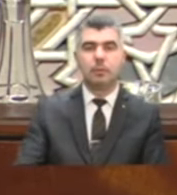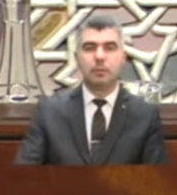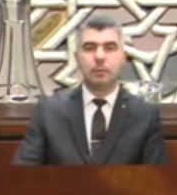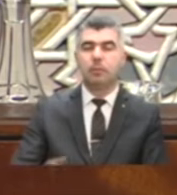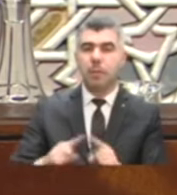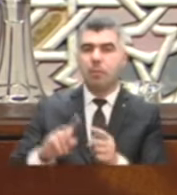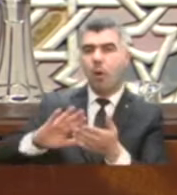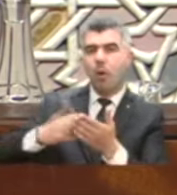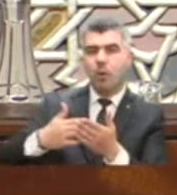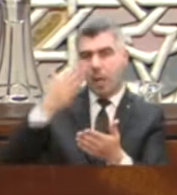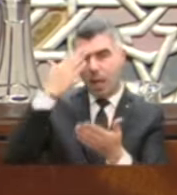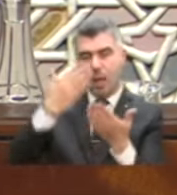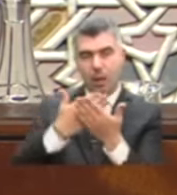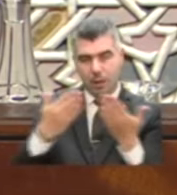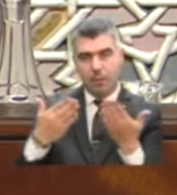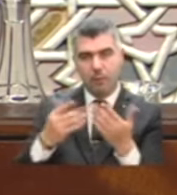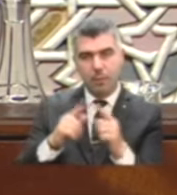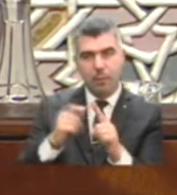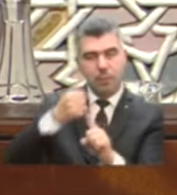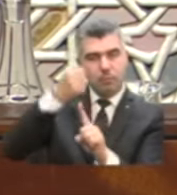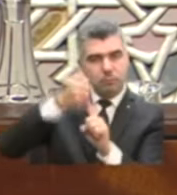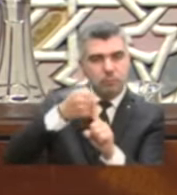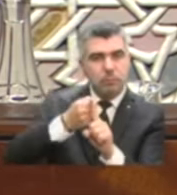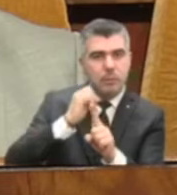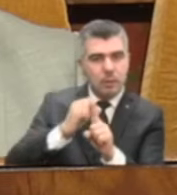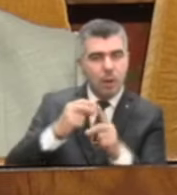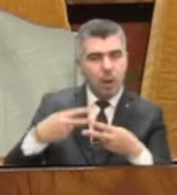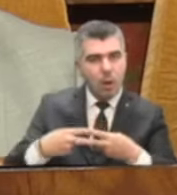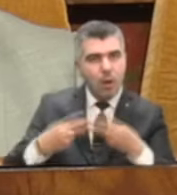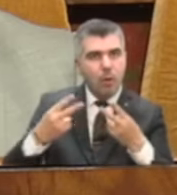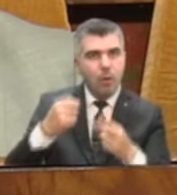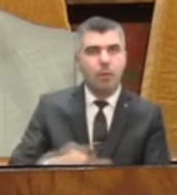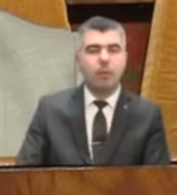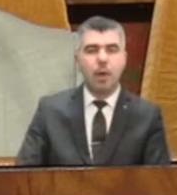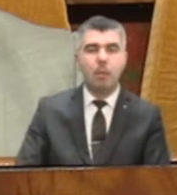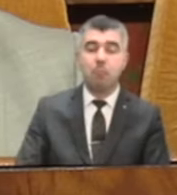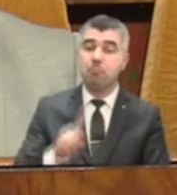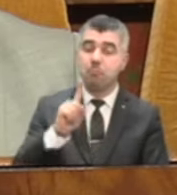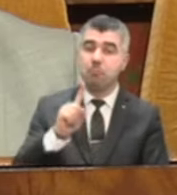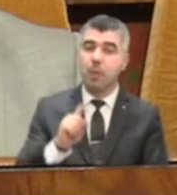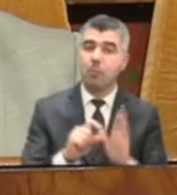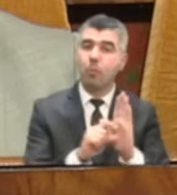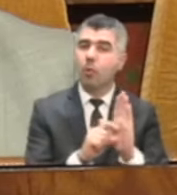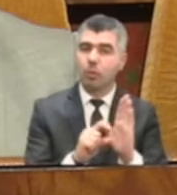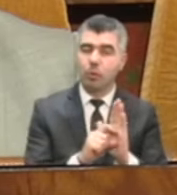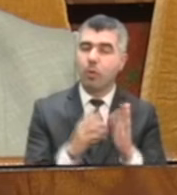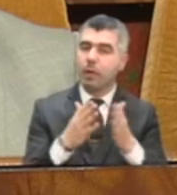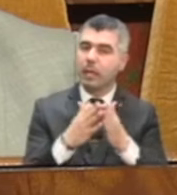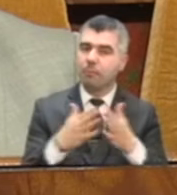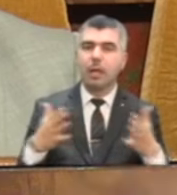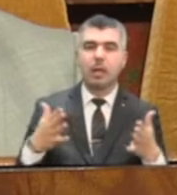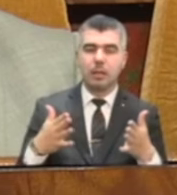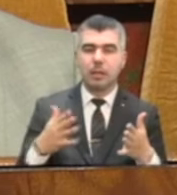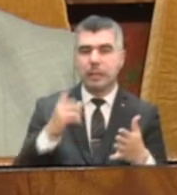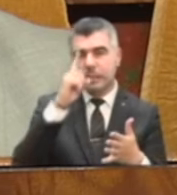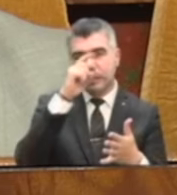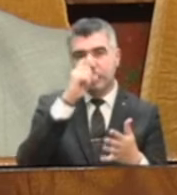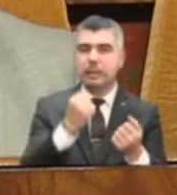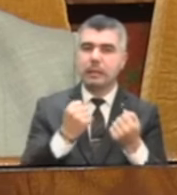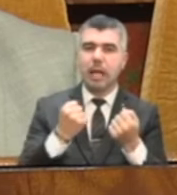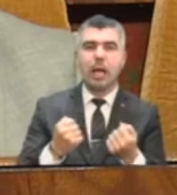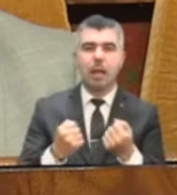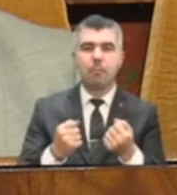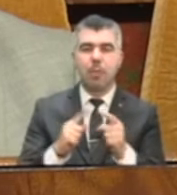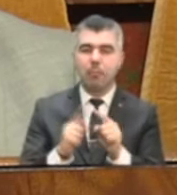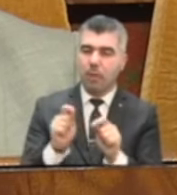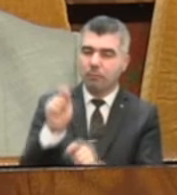الجميع يعلم السيد الوزير انكم تتبذلوا مجهودات من خلال العرض ديالكم، ولكن هذا موضوع كبير واني يعني صعيب باش نطرقوا